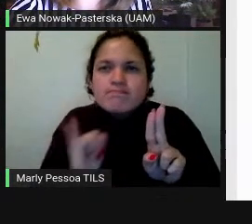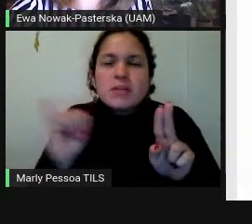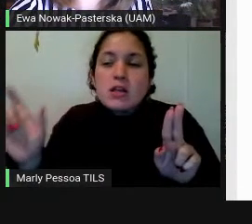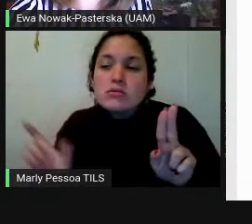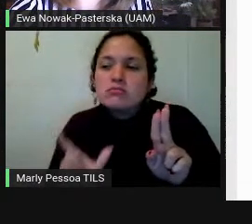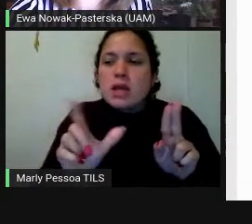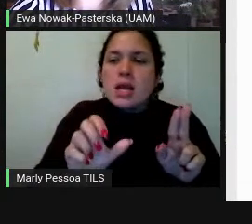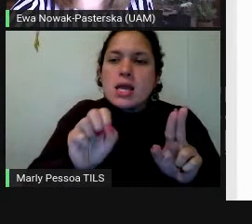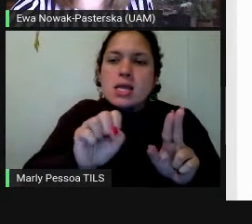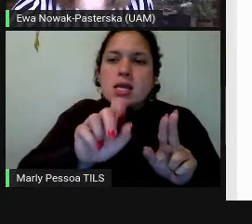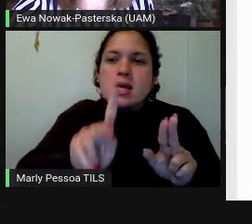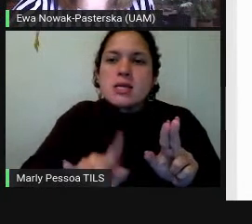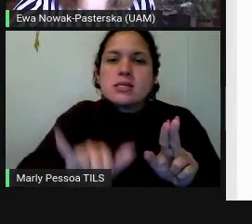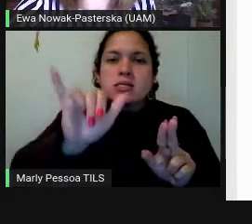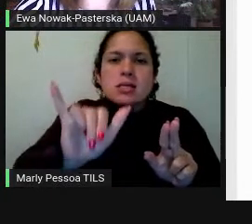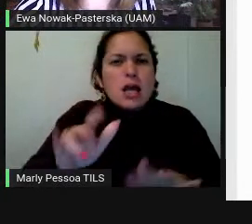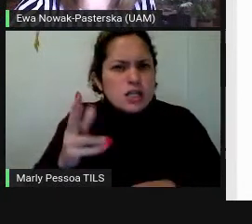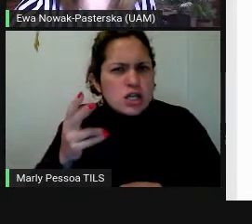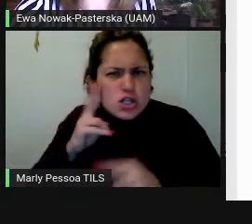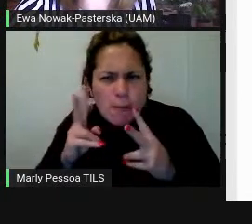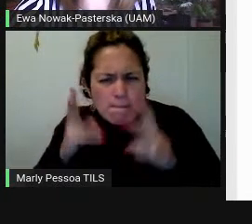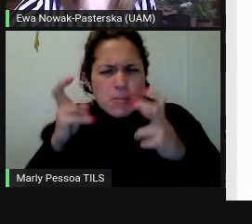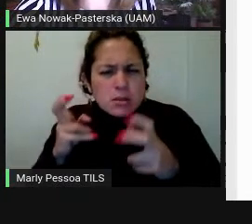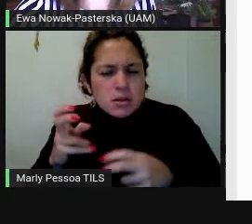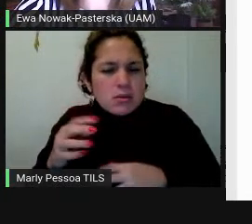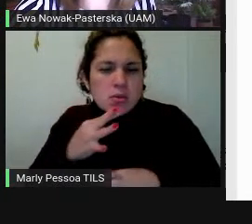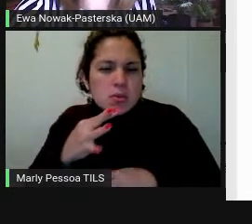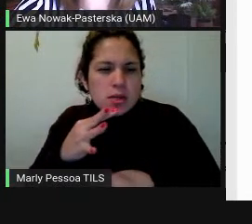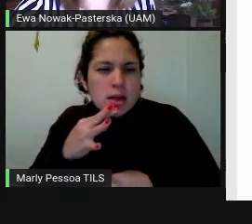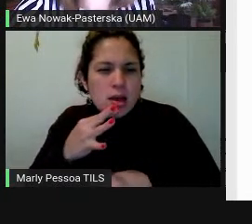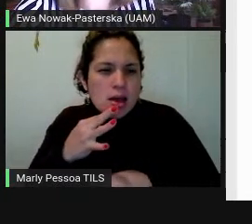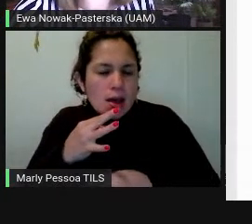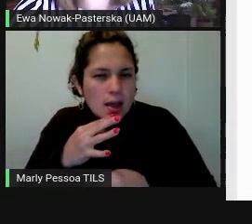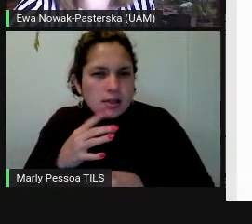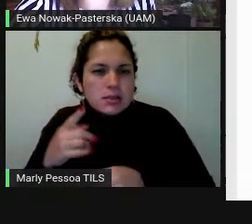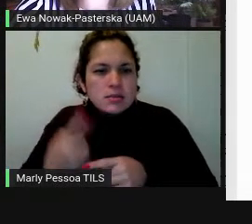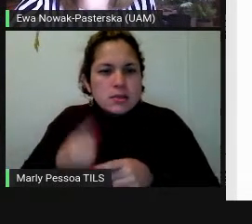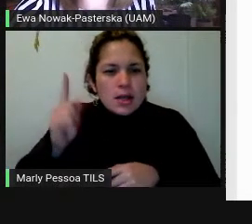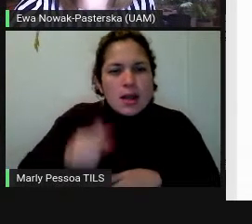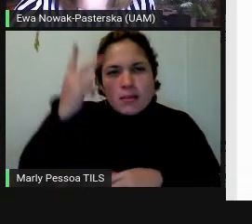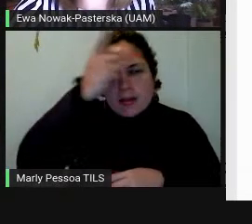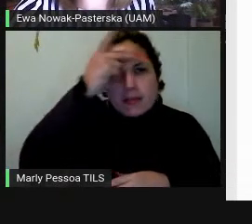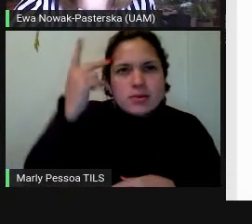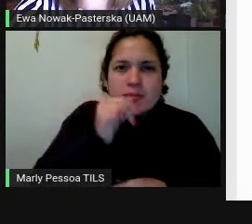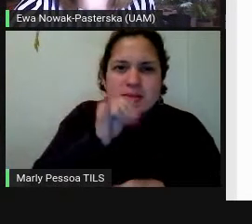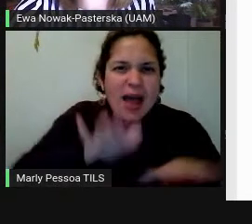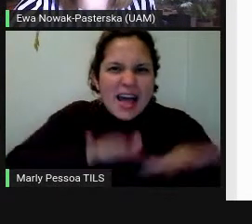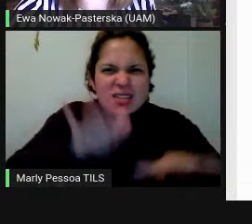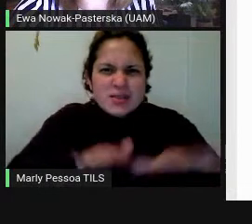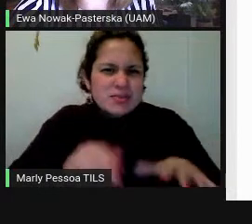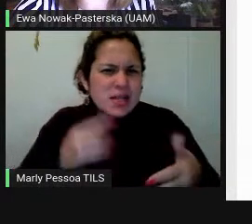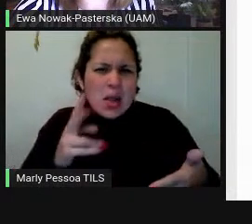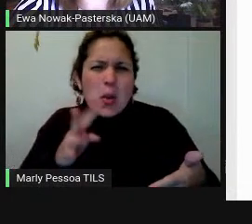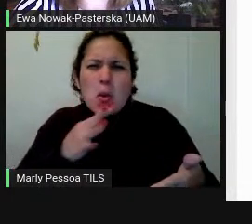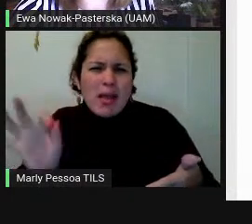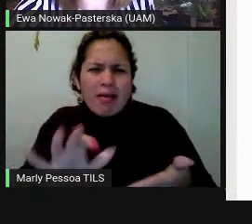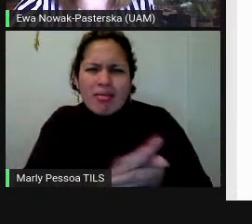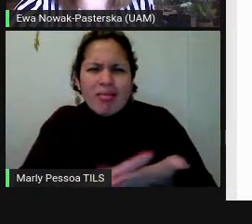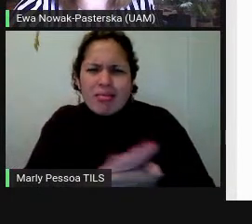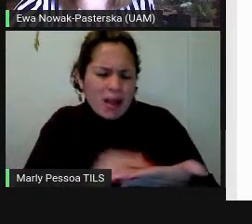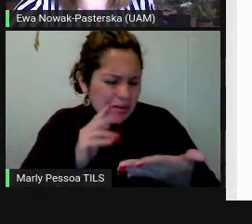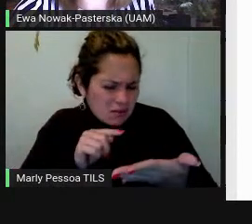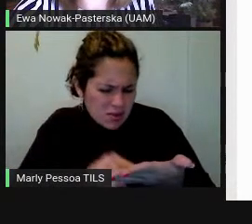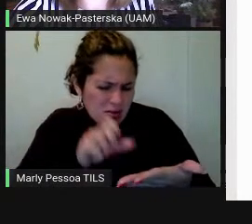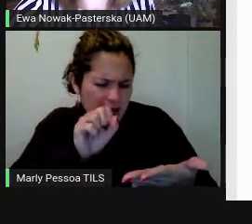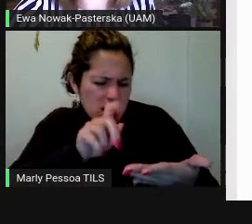ski. Normalmente, a gente reconhece, realmente, quando a gente vê um sobrenome de pessoa que a gente nem conhece, vendo essa terminação a gente já